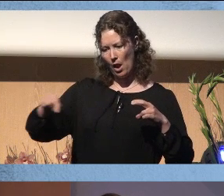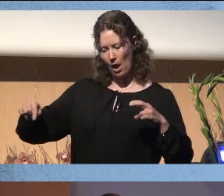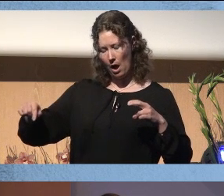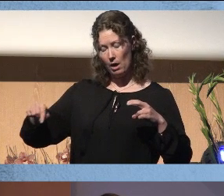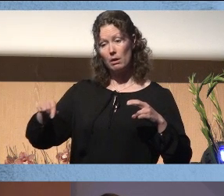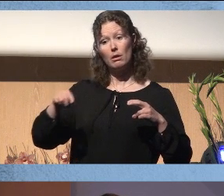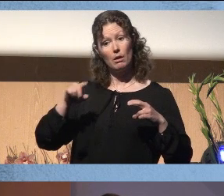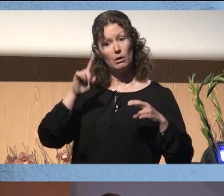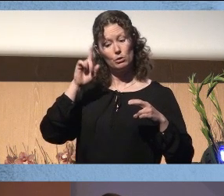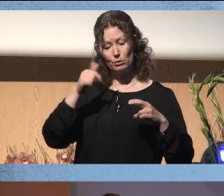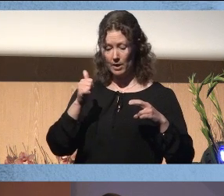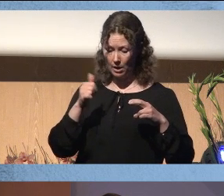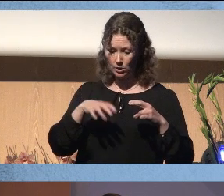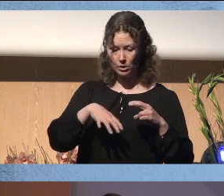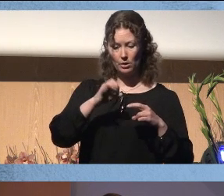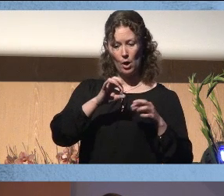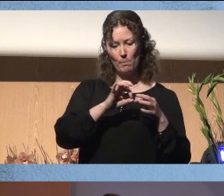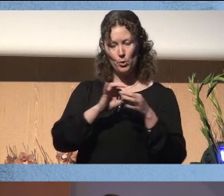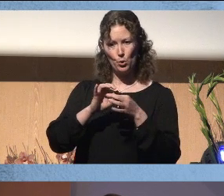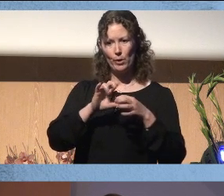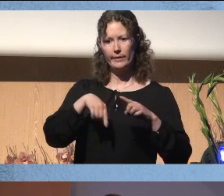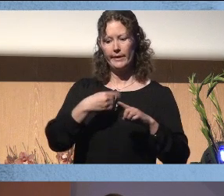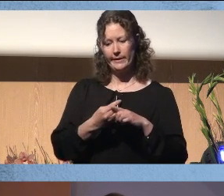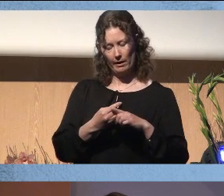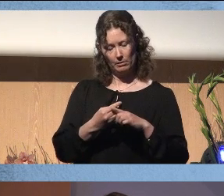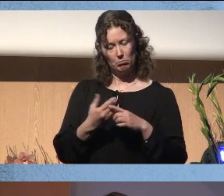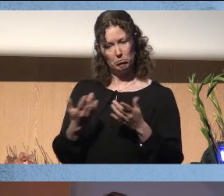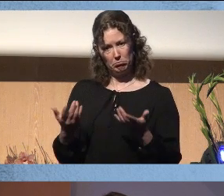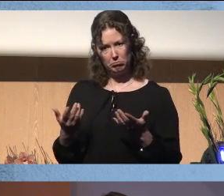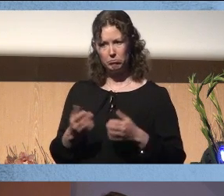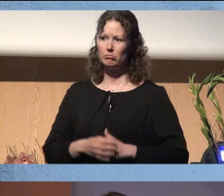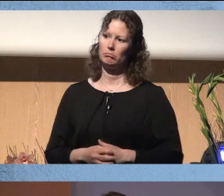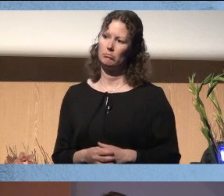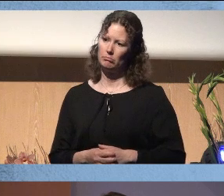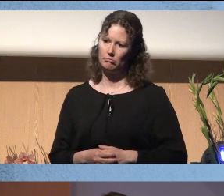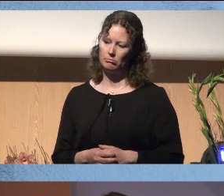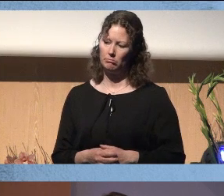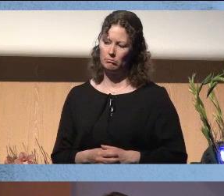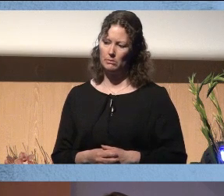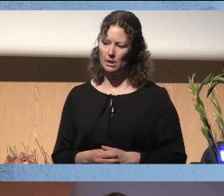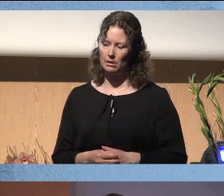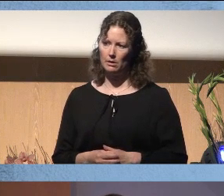fant vi kanskje tråden igjen på den andre siden.